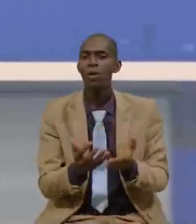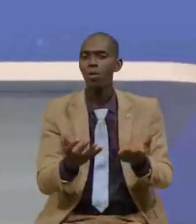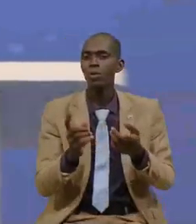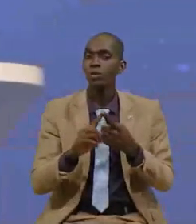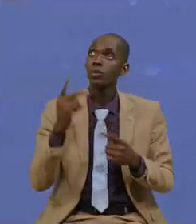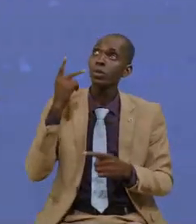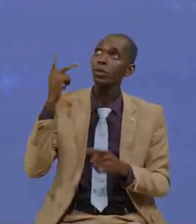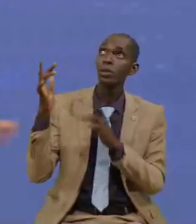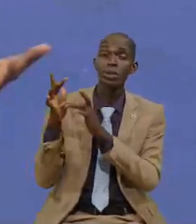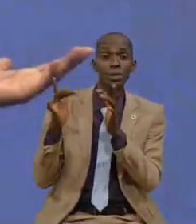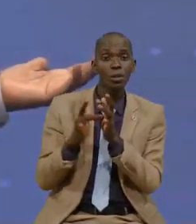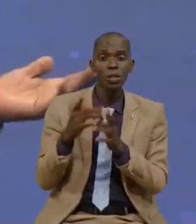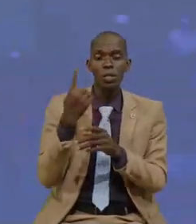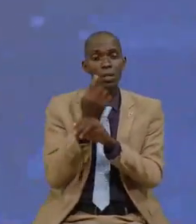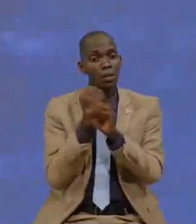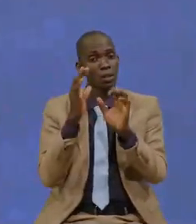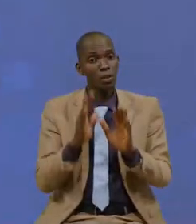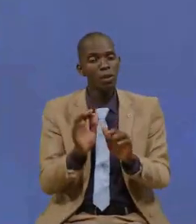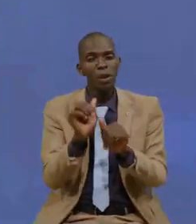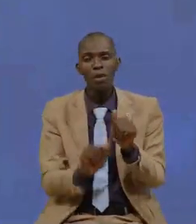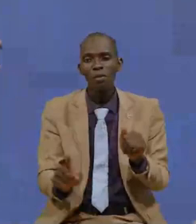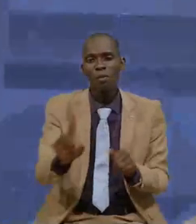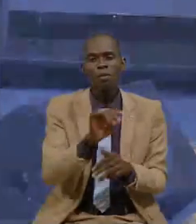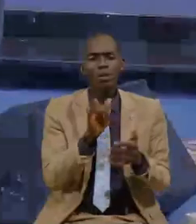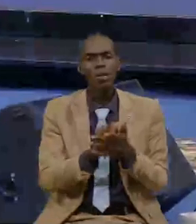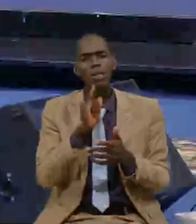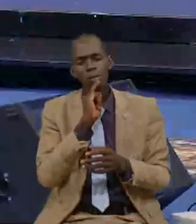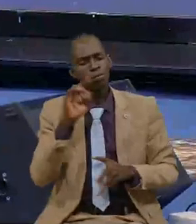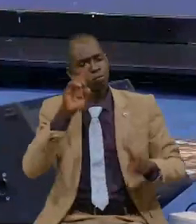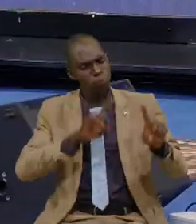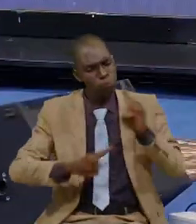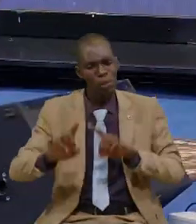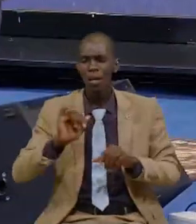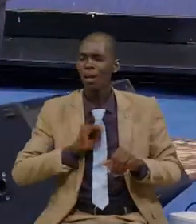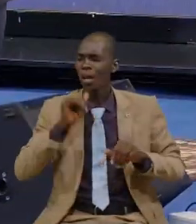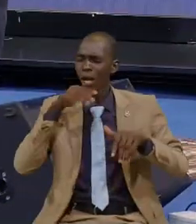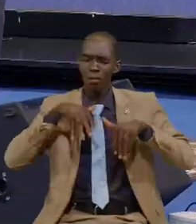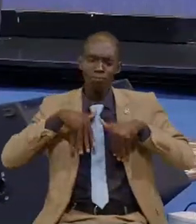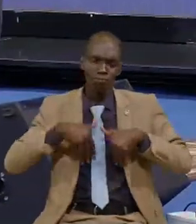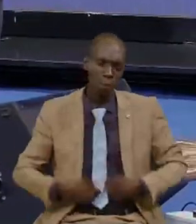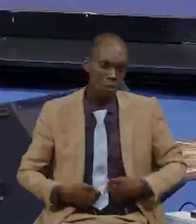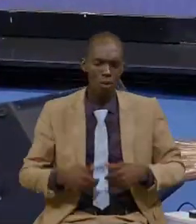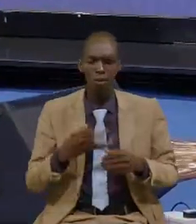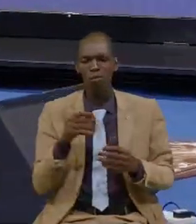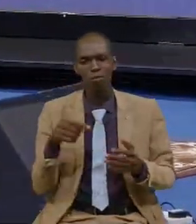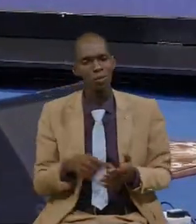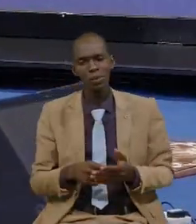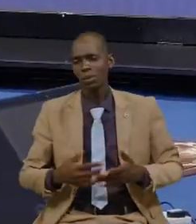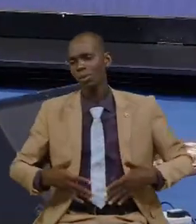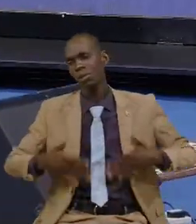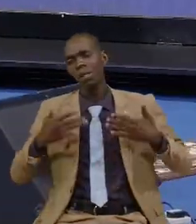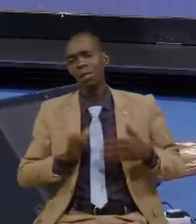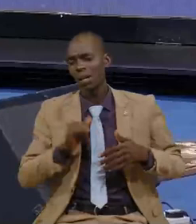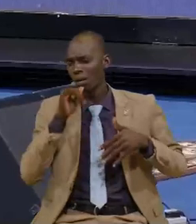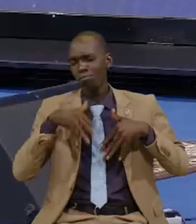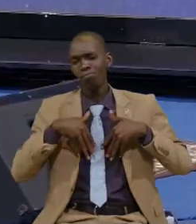qui veulent voir Jésus, le sauveur, tous ceux qui disent que je suis fatigué de ce type de